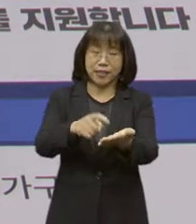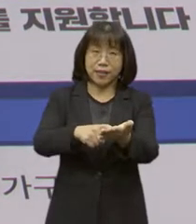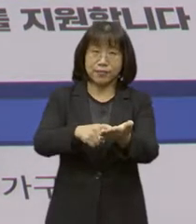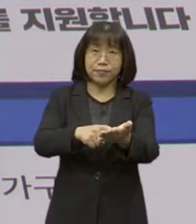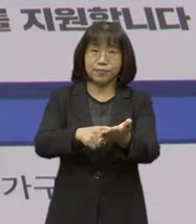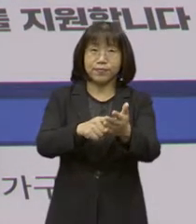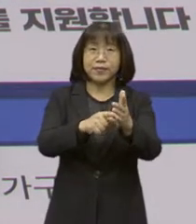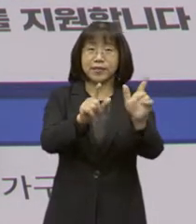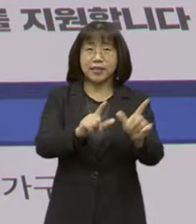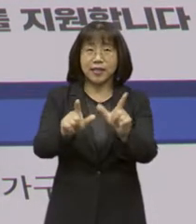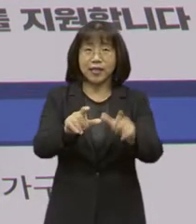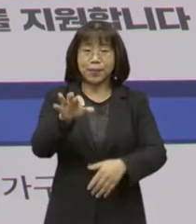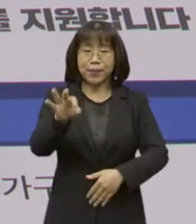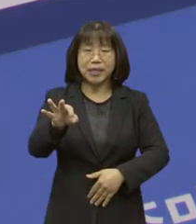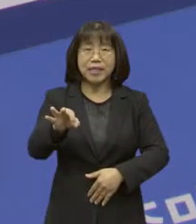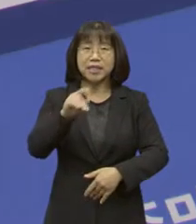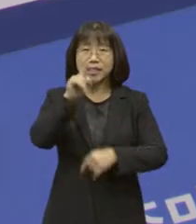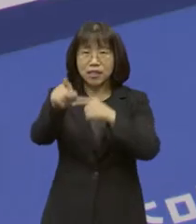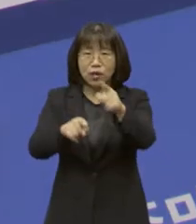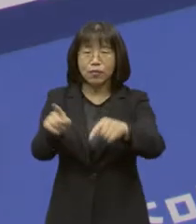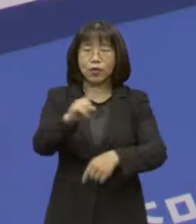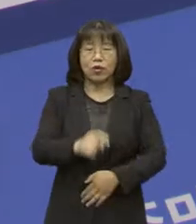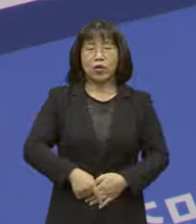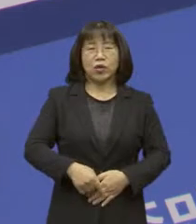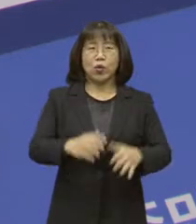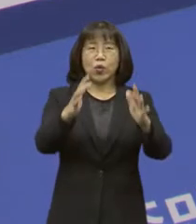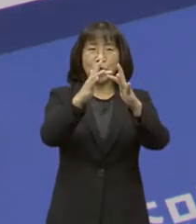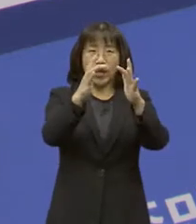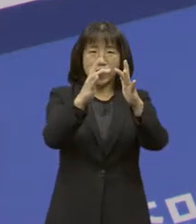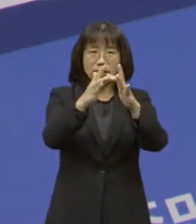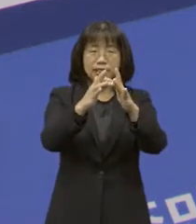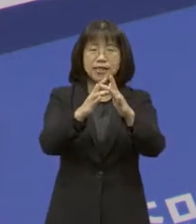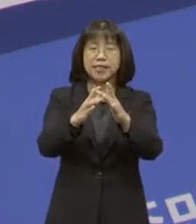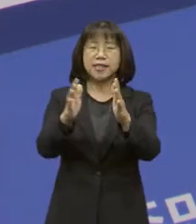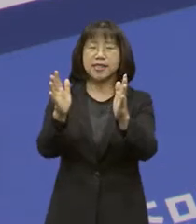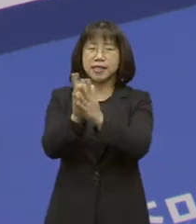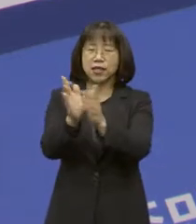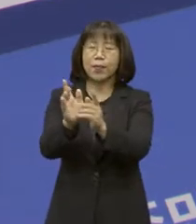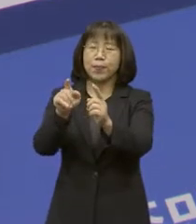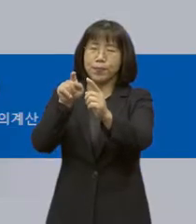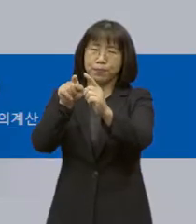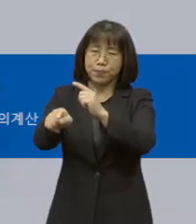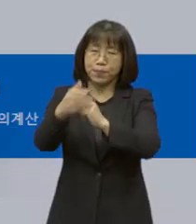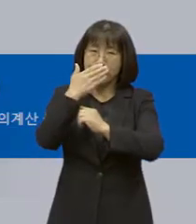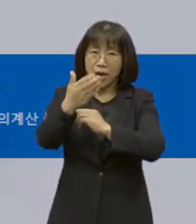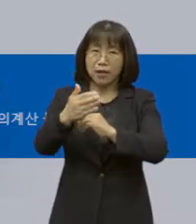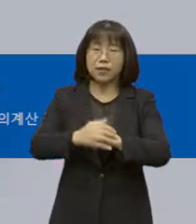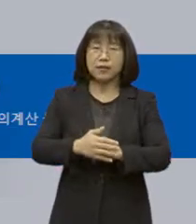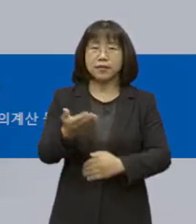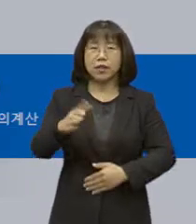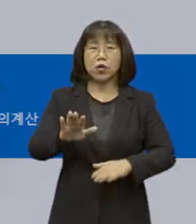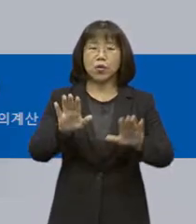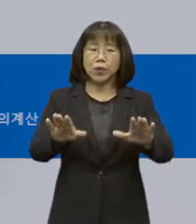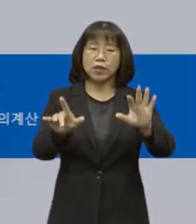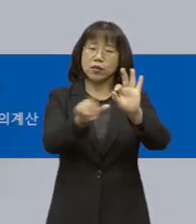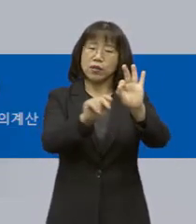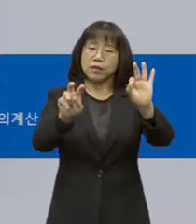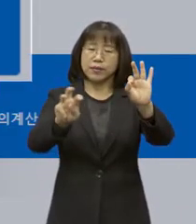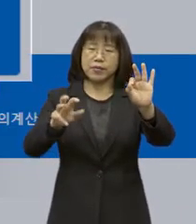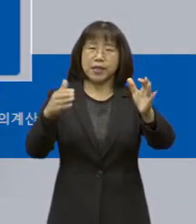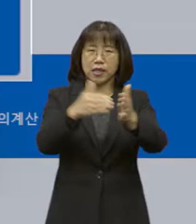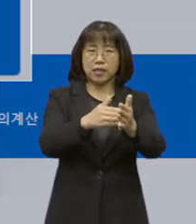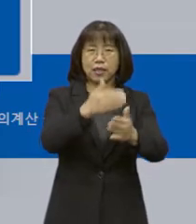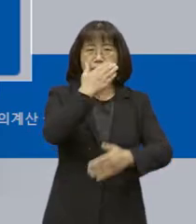긴급 생계비 신청은 온 오프라인 모두 가능하며 인터넷과 모바일을 활용한 온라인 신청은 오는